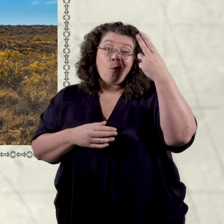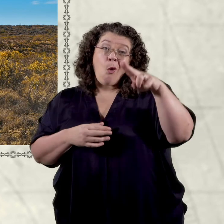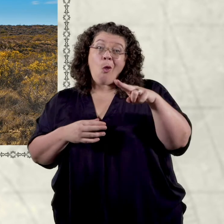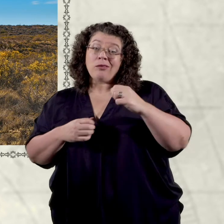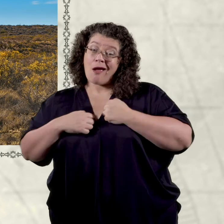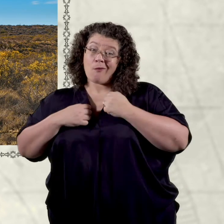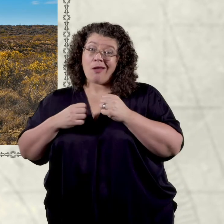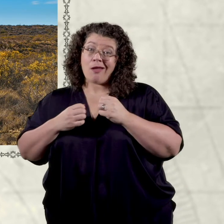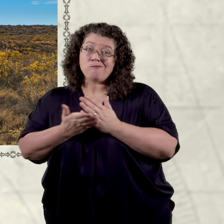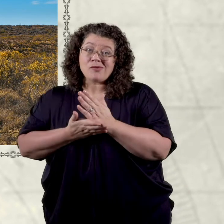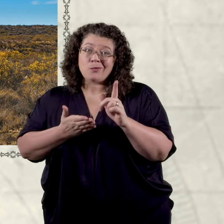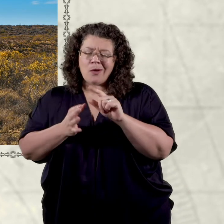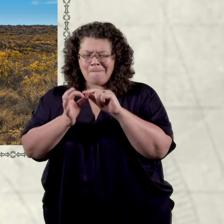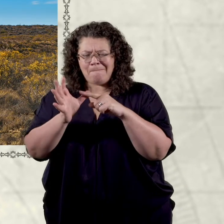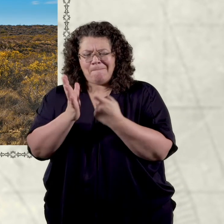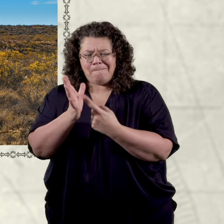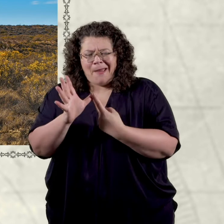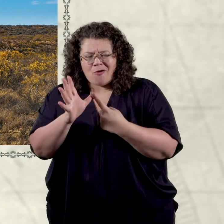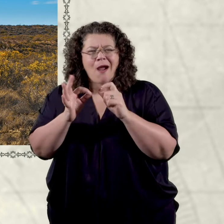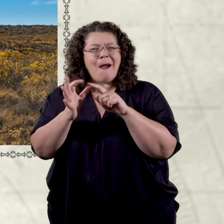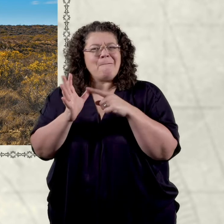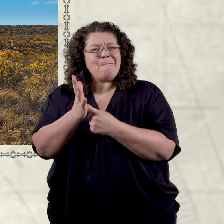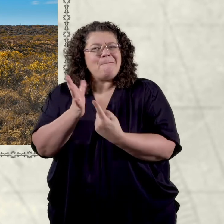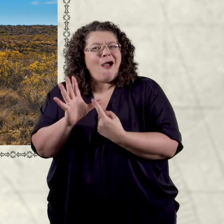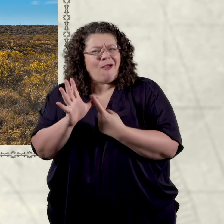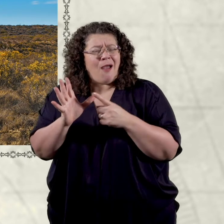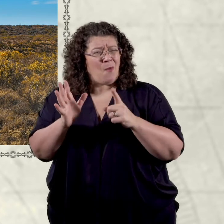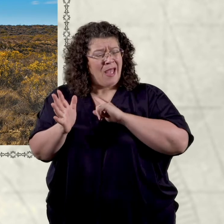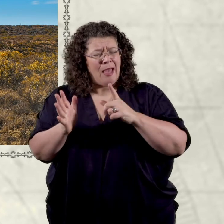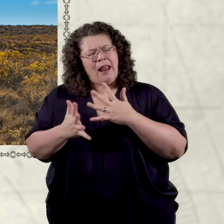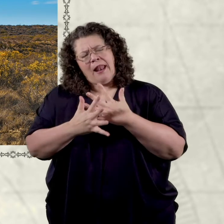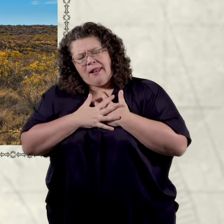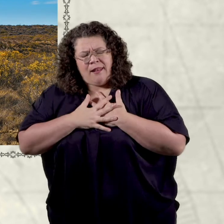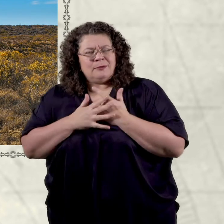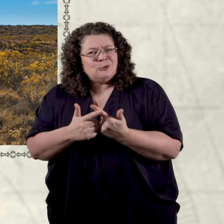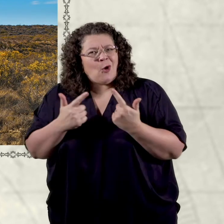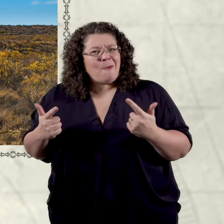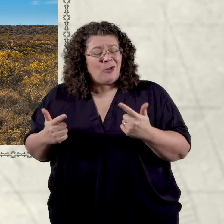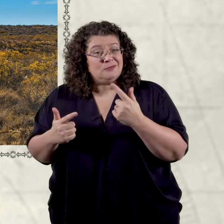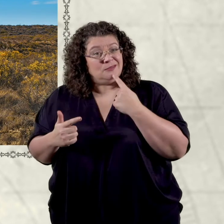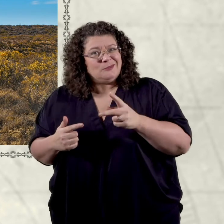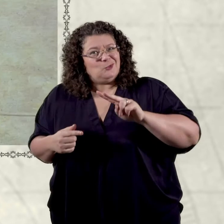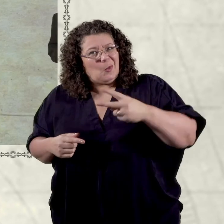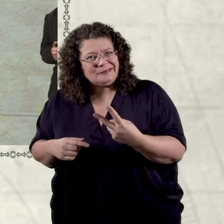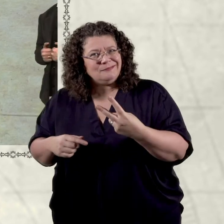bara? Bara. Ia. Oedden nhw'n licio fo gymaint, oedden nhw ddeud o ddiwaith.